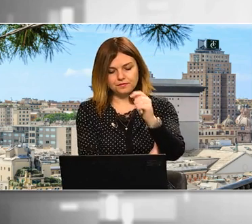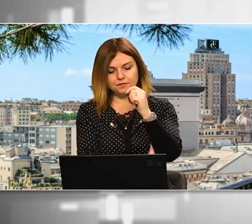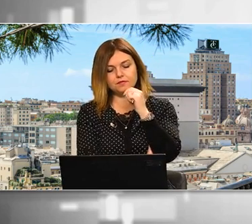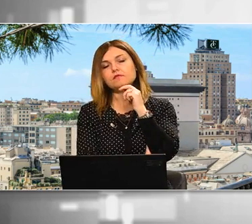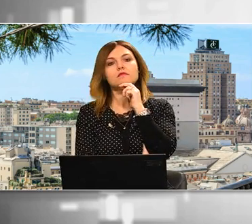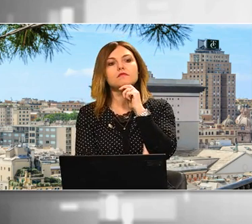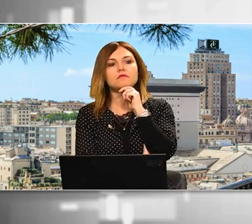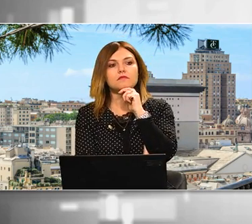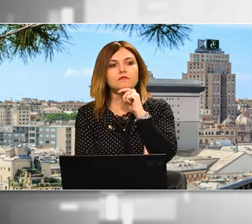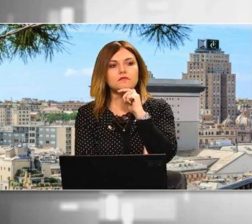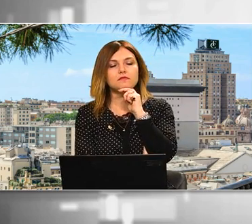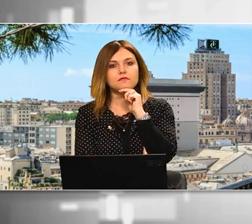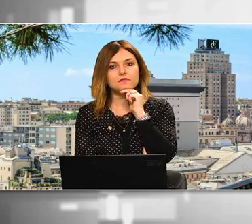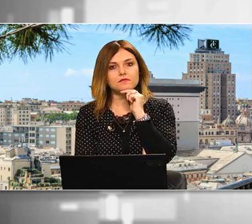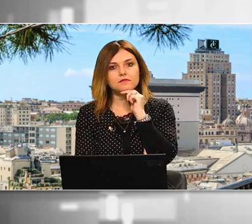da ogni